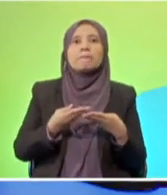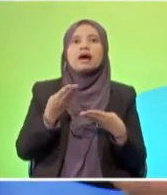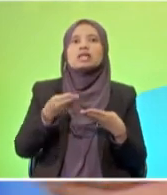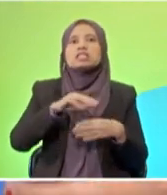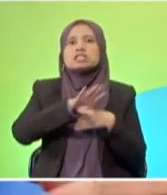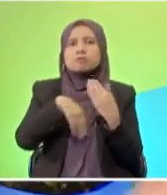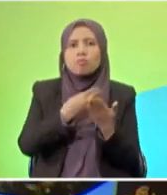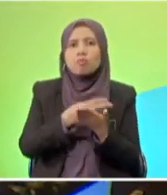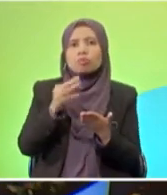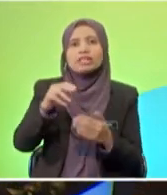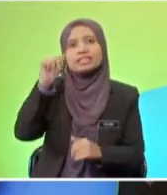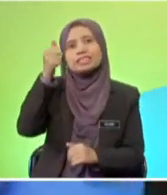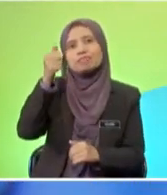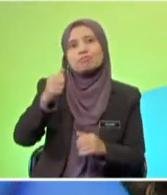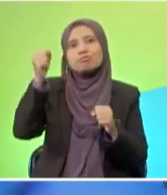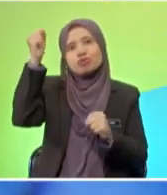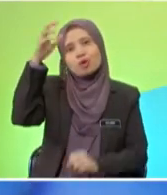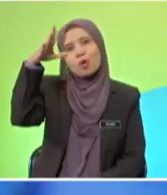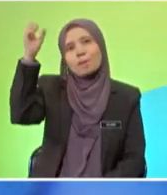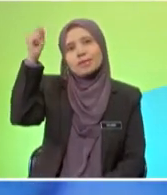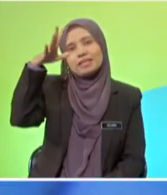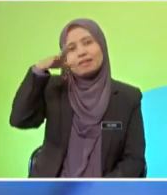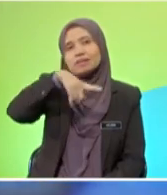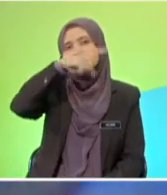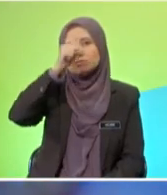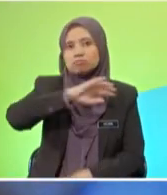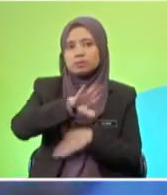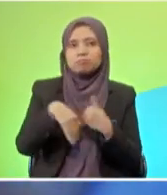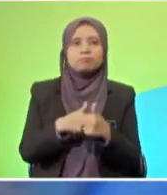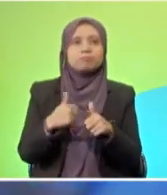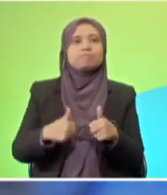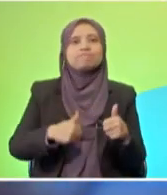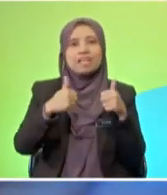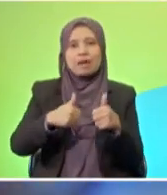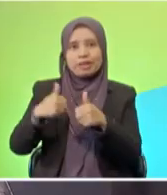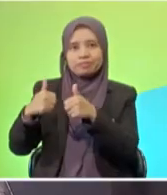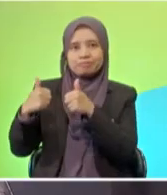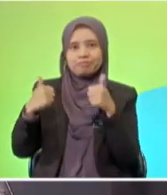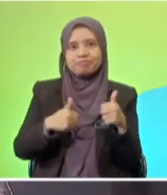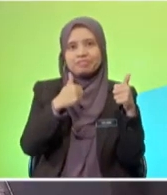semua murid-murid 10 bintang sebabnya mantap hebat